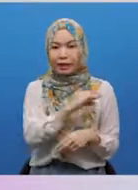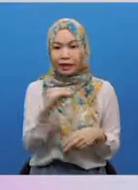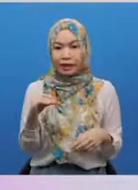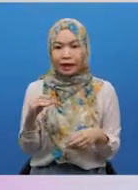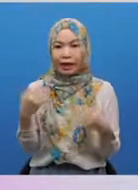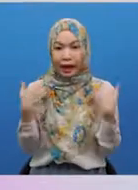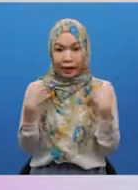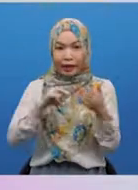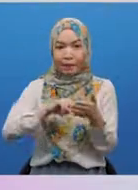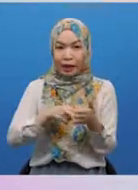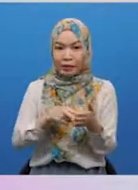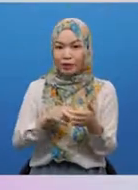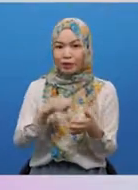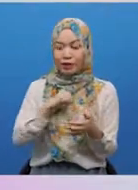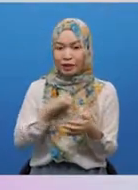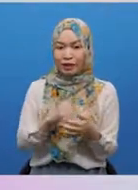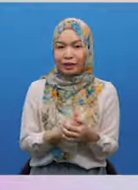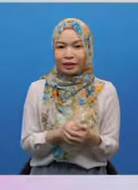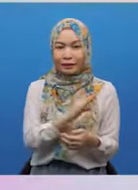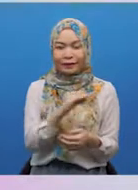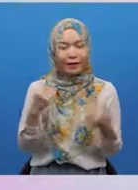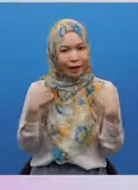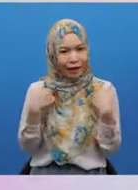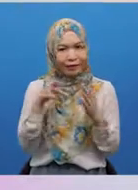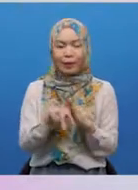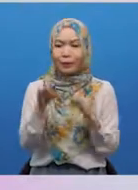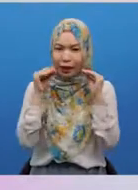tertentu dan mengandungi pengajaran.